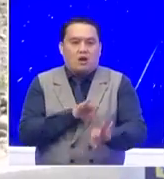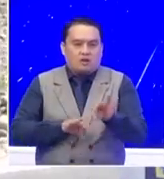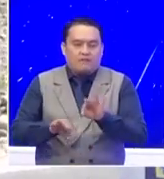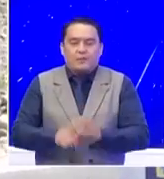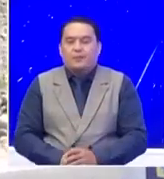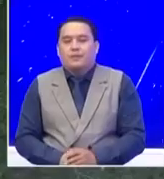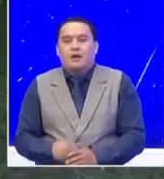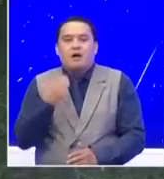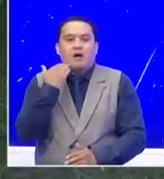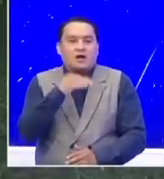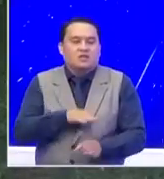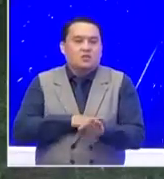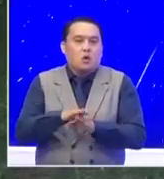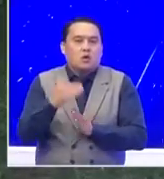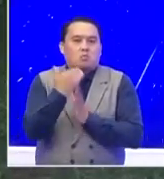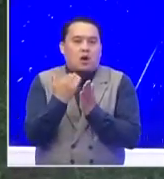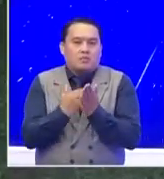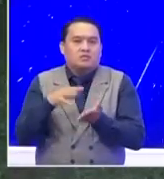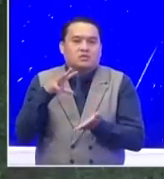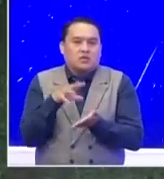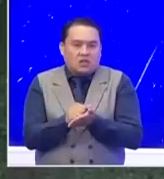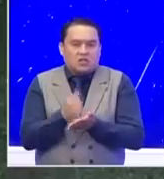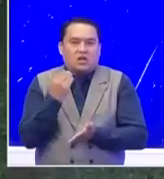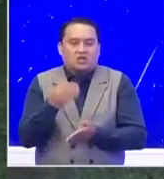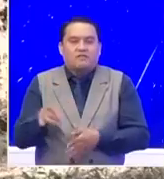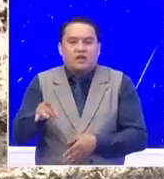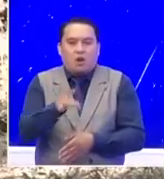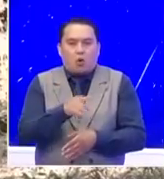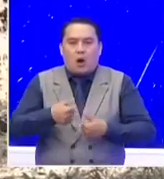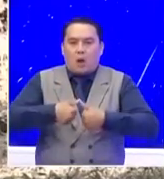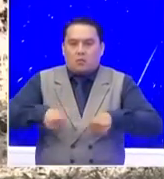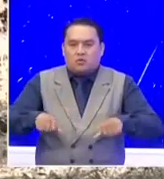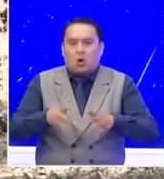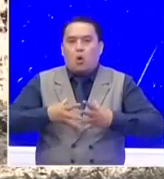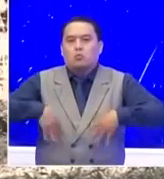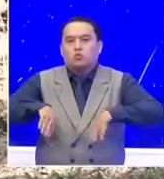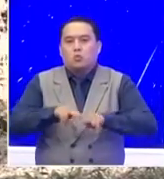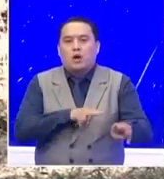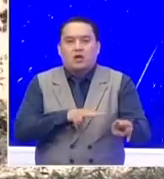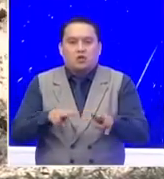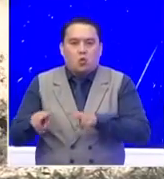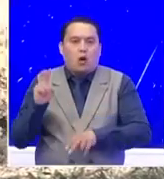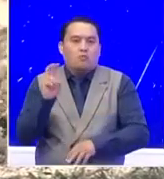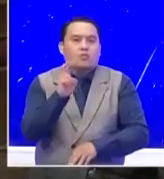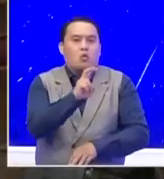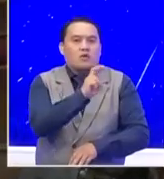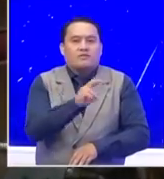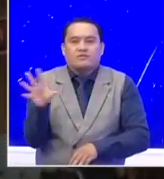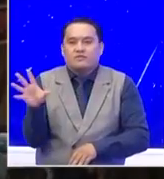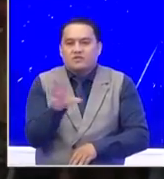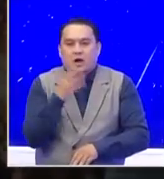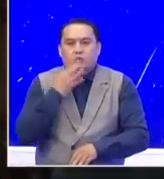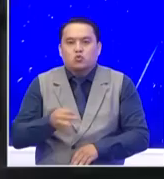своевременного и качественного исполнения программы «Дорожная карта занятости» региональная комиссия по общественному контролю объедет все города и районы